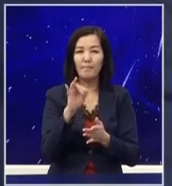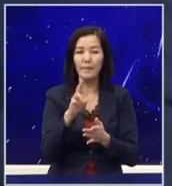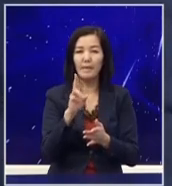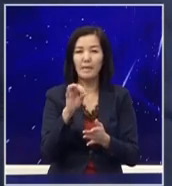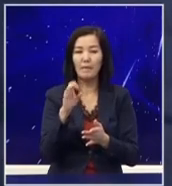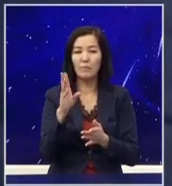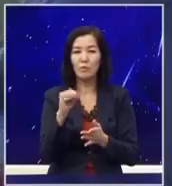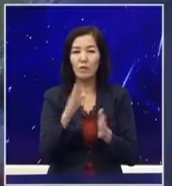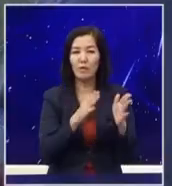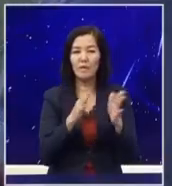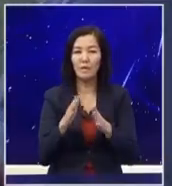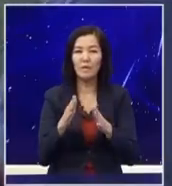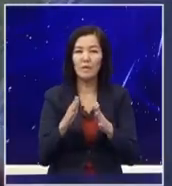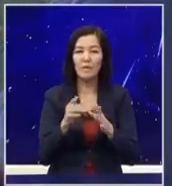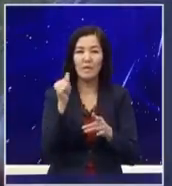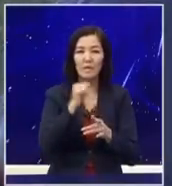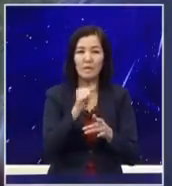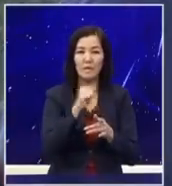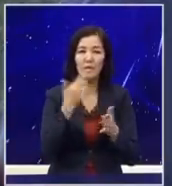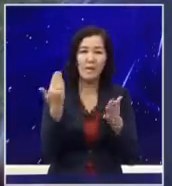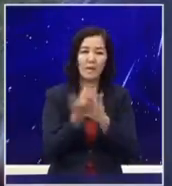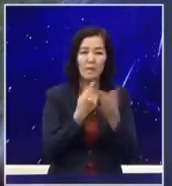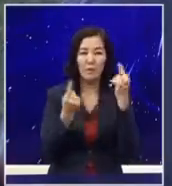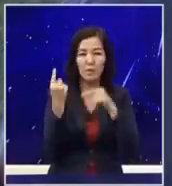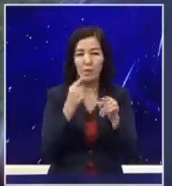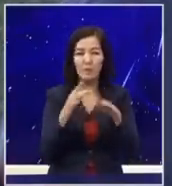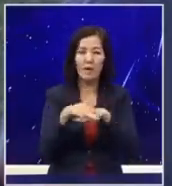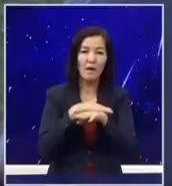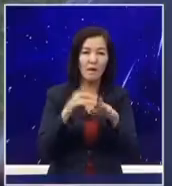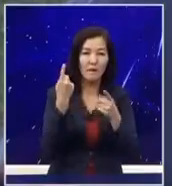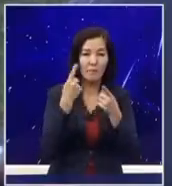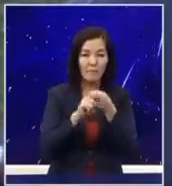үзік-үзік әдемі сырлар. Халықтың аузында бір